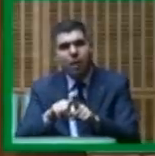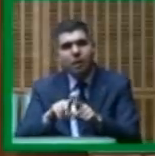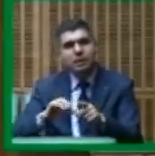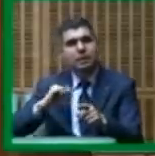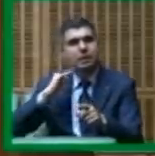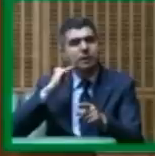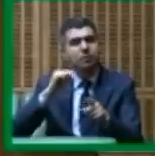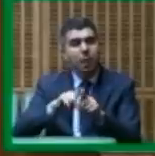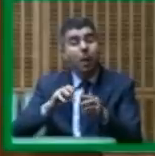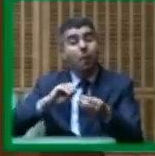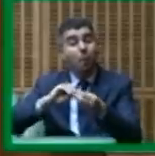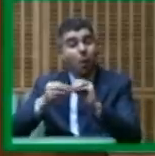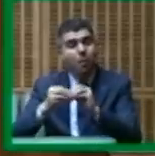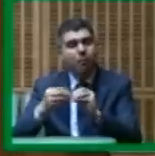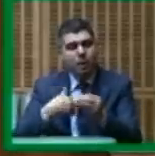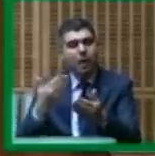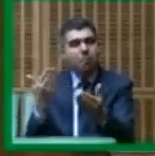الامثله ديال الاشكاليات